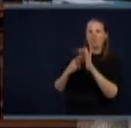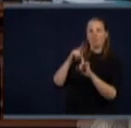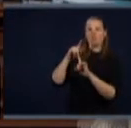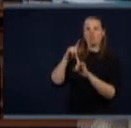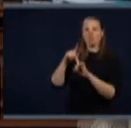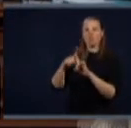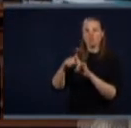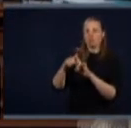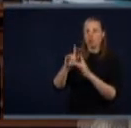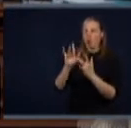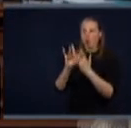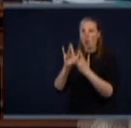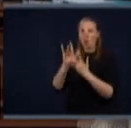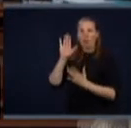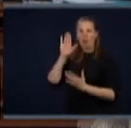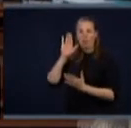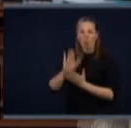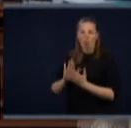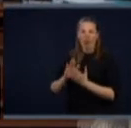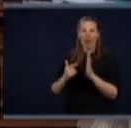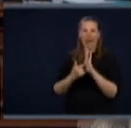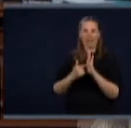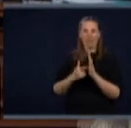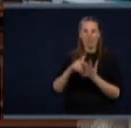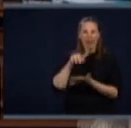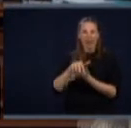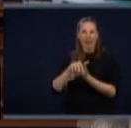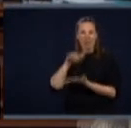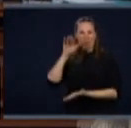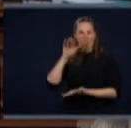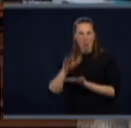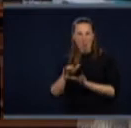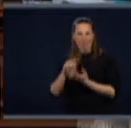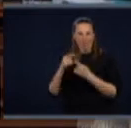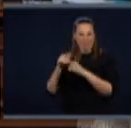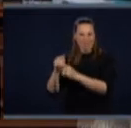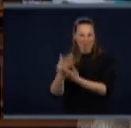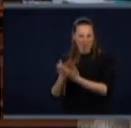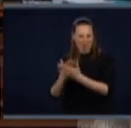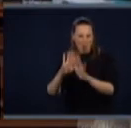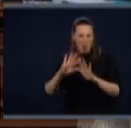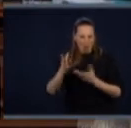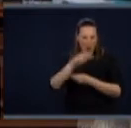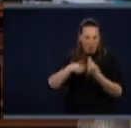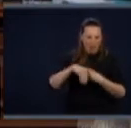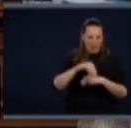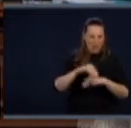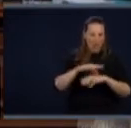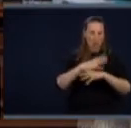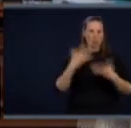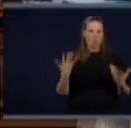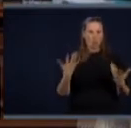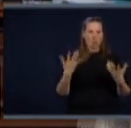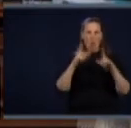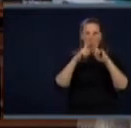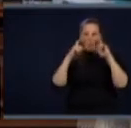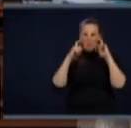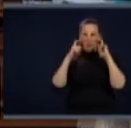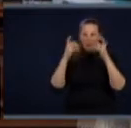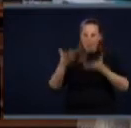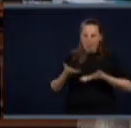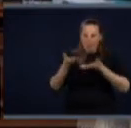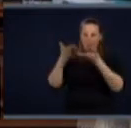par exemple, un nombre d'enfants limité dans les salles de classe? Est-ce qu'il y aura suggestion de porter un masque pour